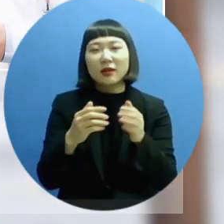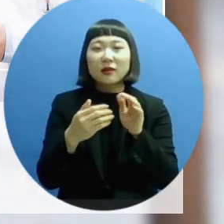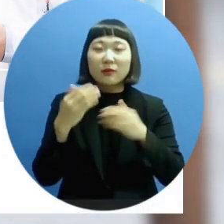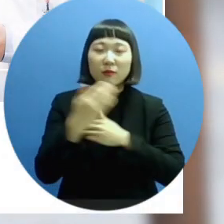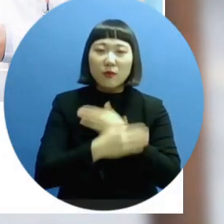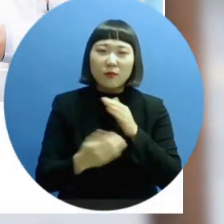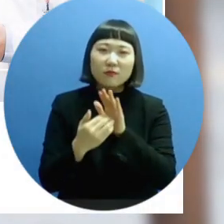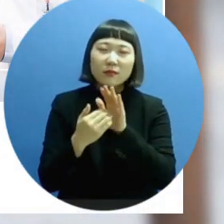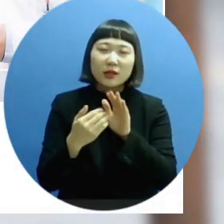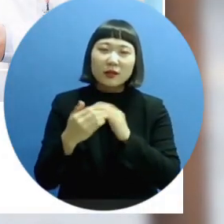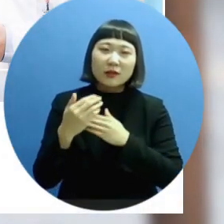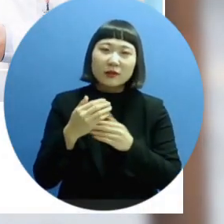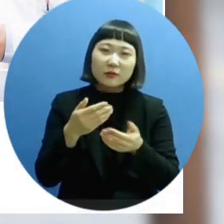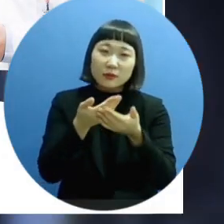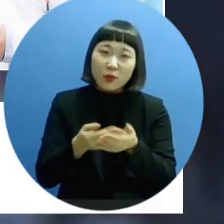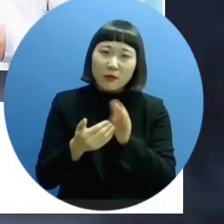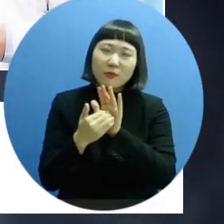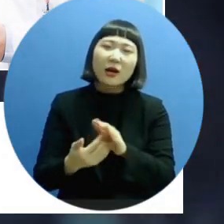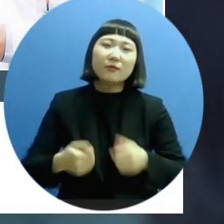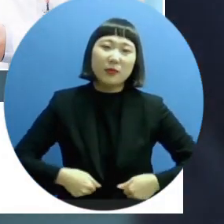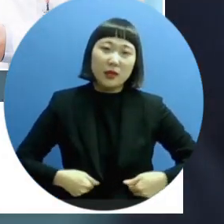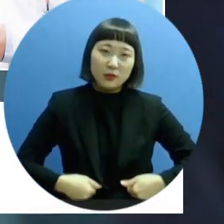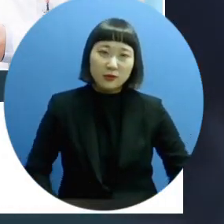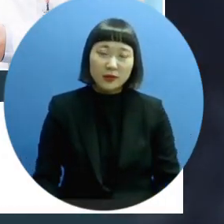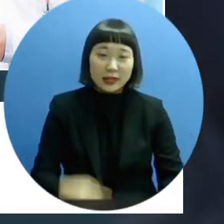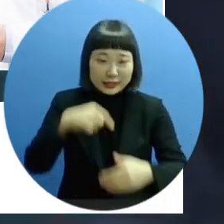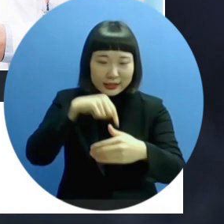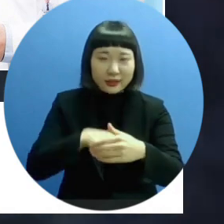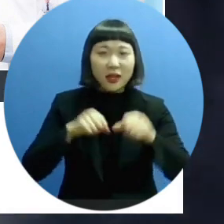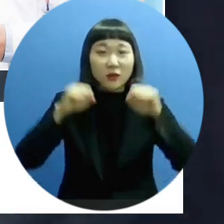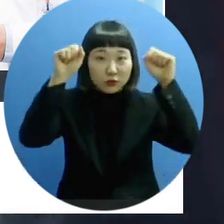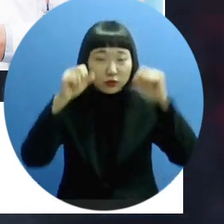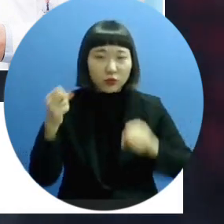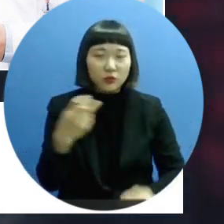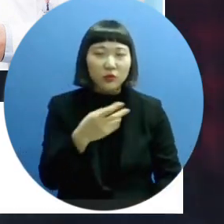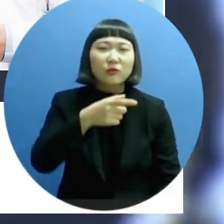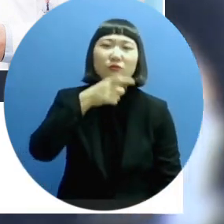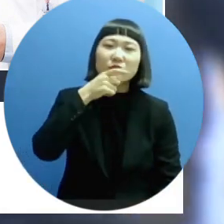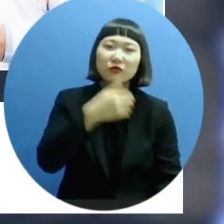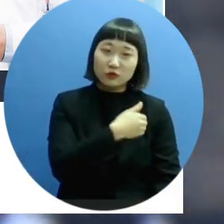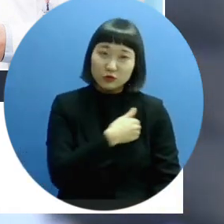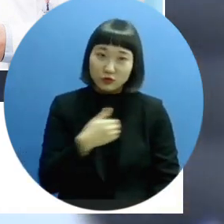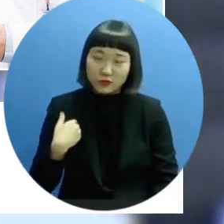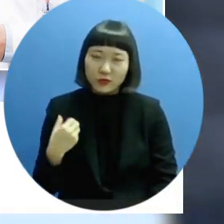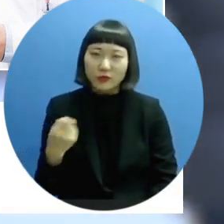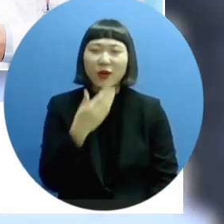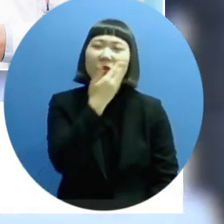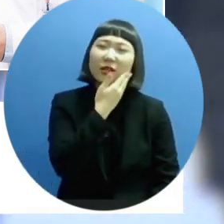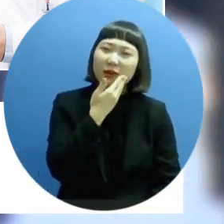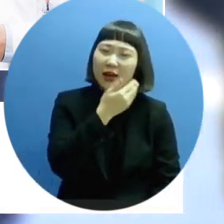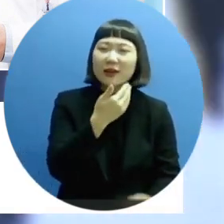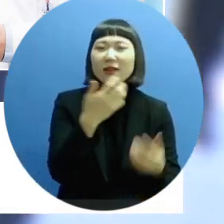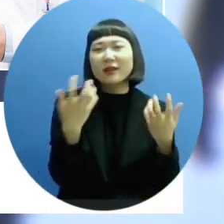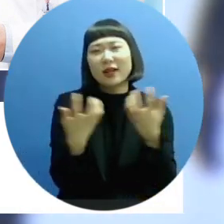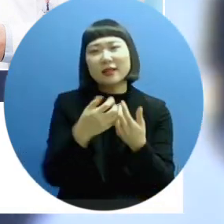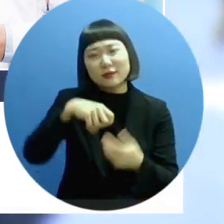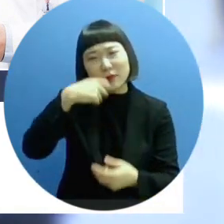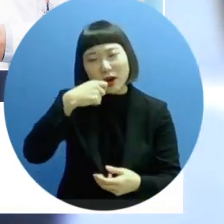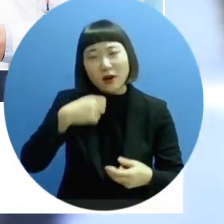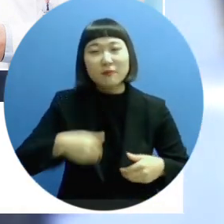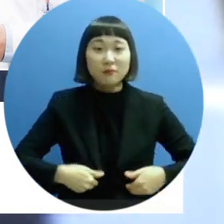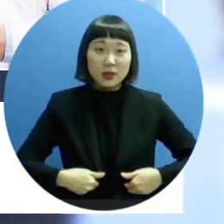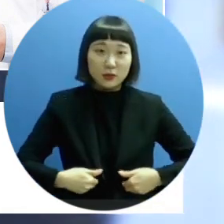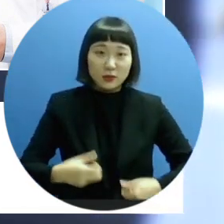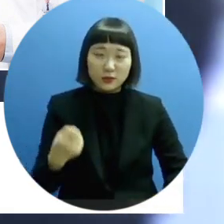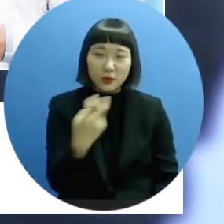운동이나 적절한 수분 섭취, 그리고 고른 영양분을 가진 식사를 하는 것이 좋습니다. 그리고 또한 실내는 적정 온도를